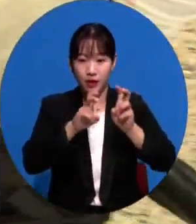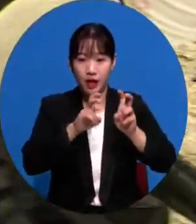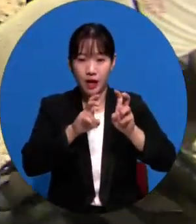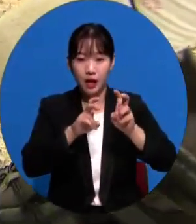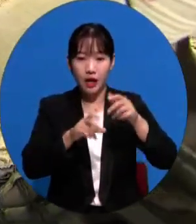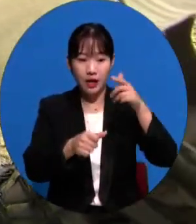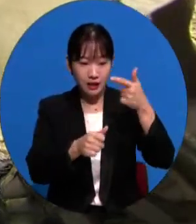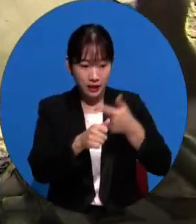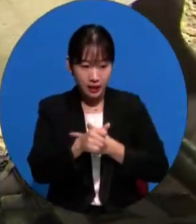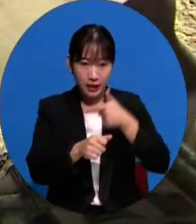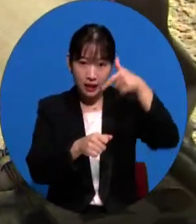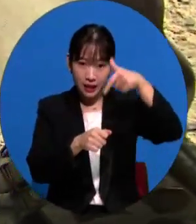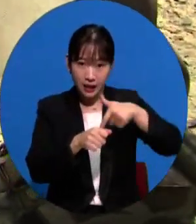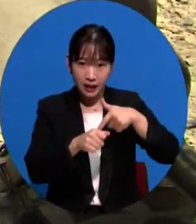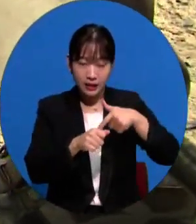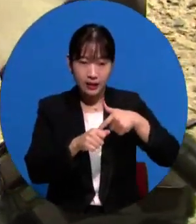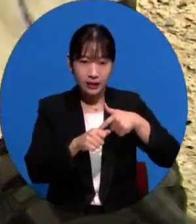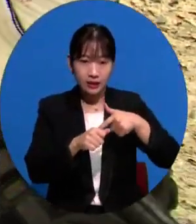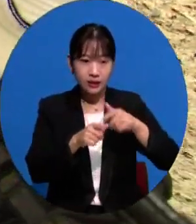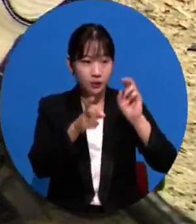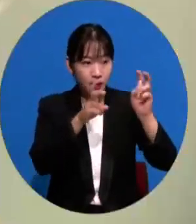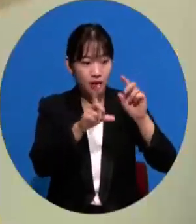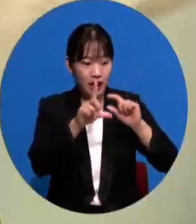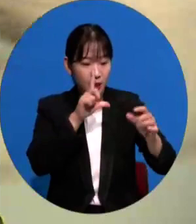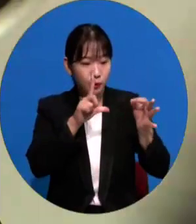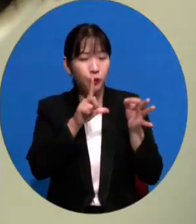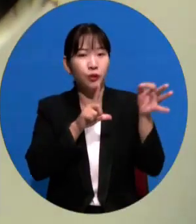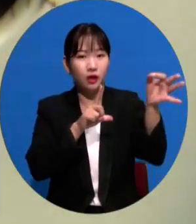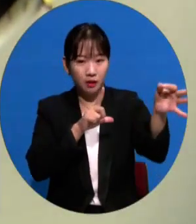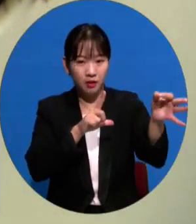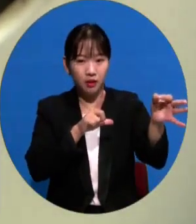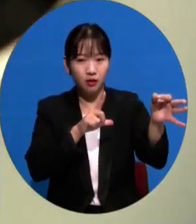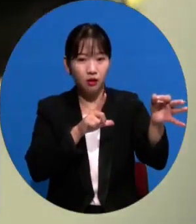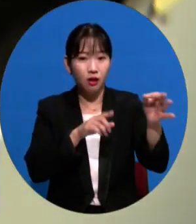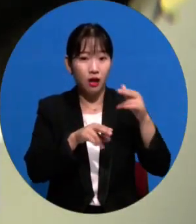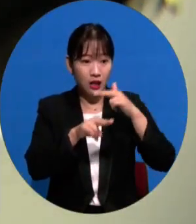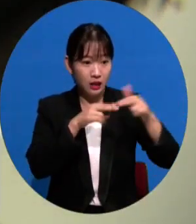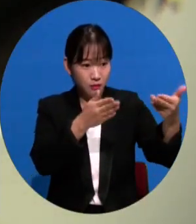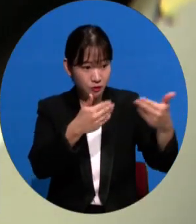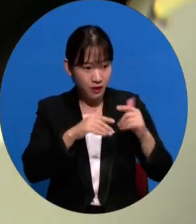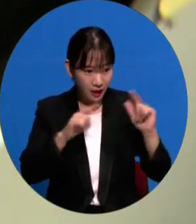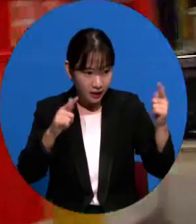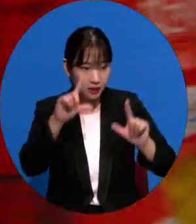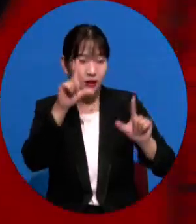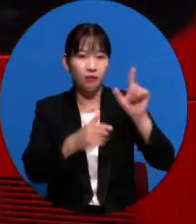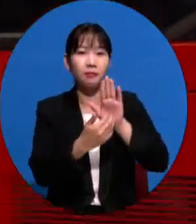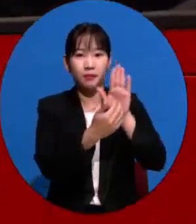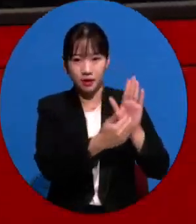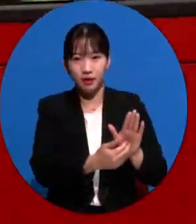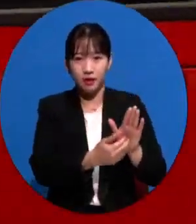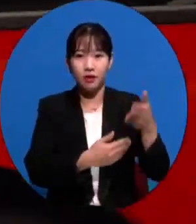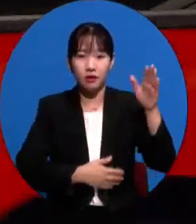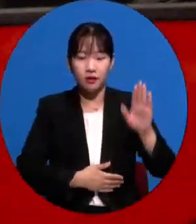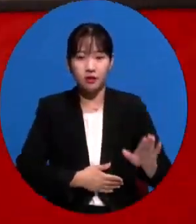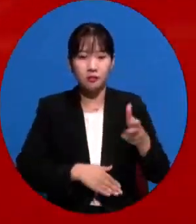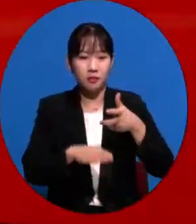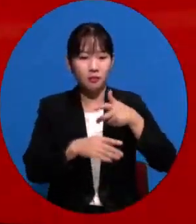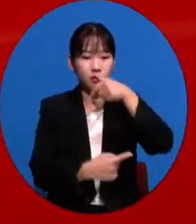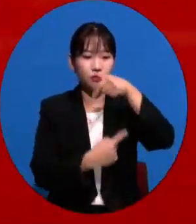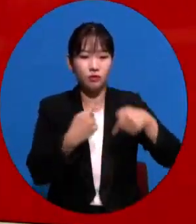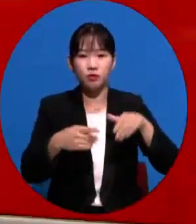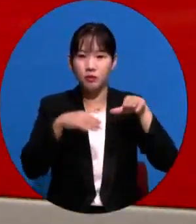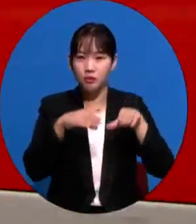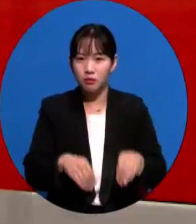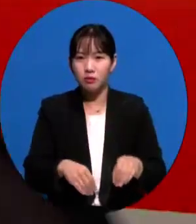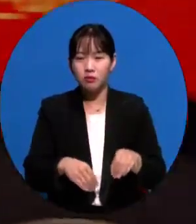공급 업체에 일부 비용을 우선 지급하면서 연료 공급 중단을 막을 수 있었습니다. 하지만 버스 운행 중단